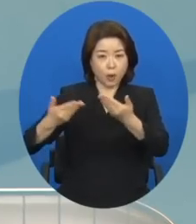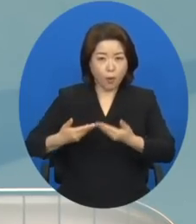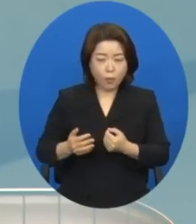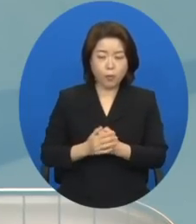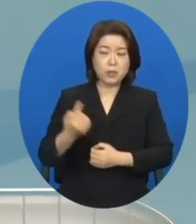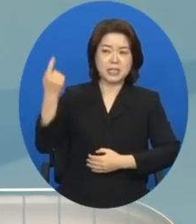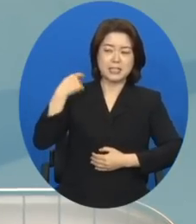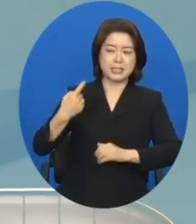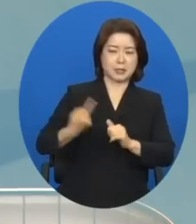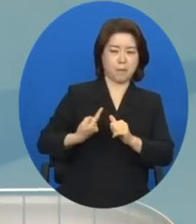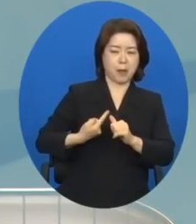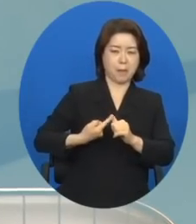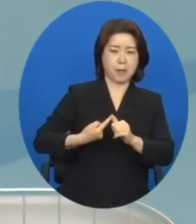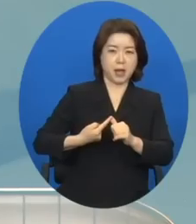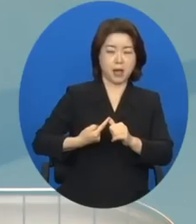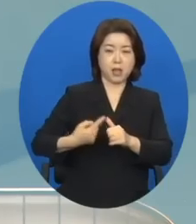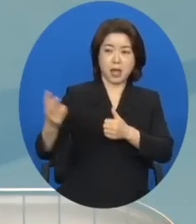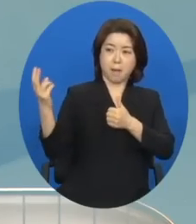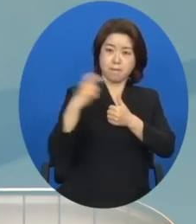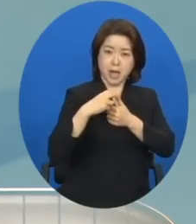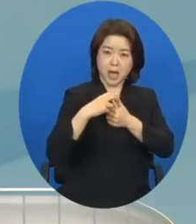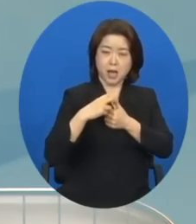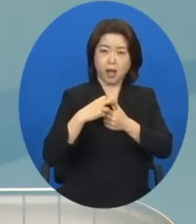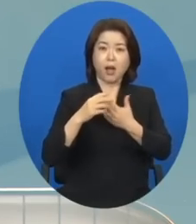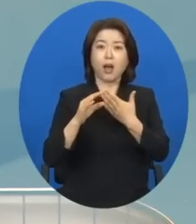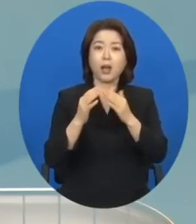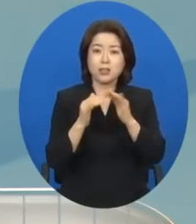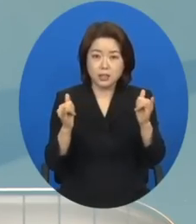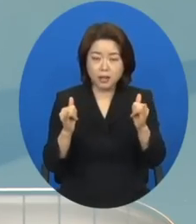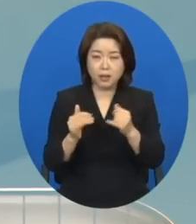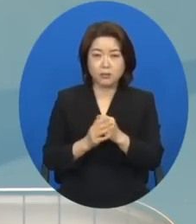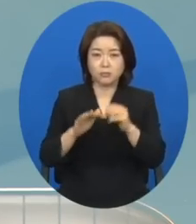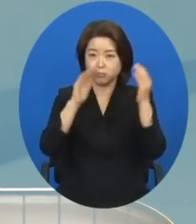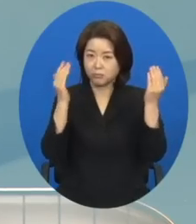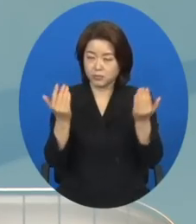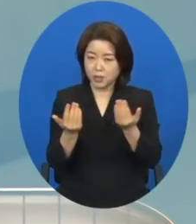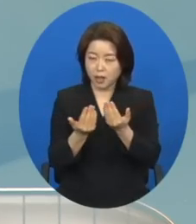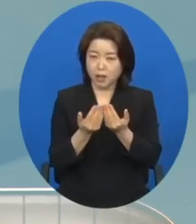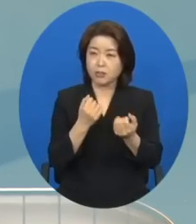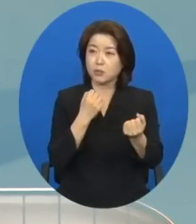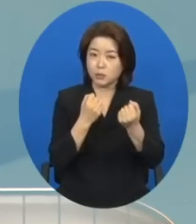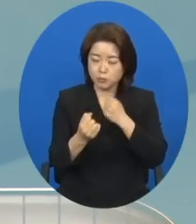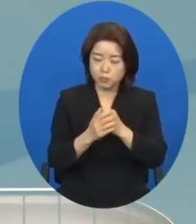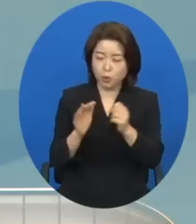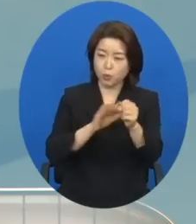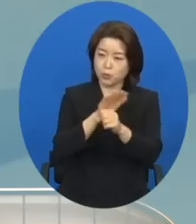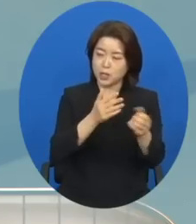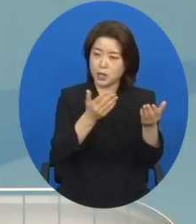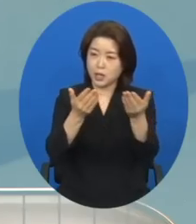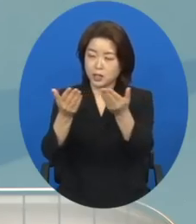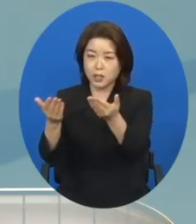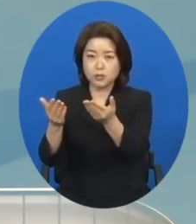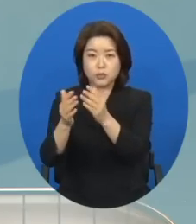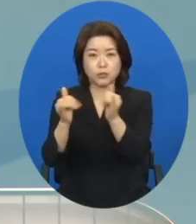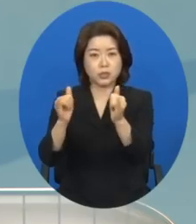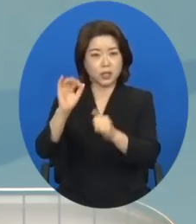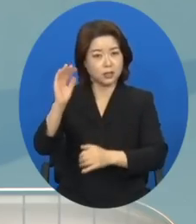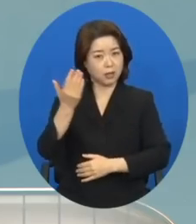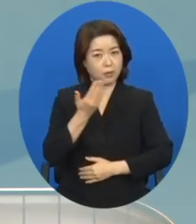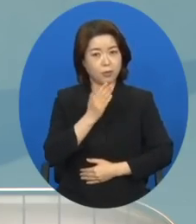뒤에서 욕하고 배신하는 그 사람들마저도 사랑한 한 자가